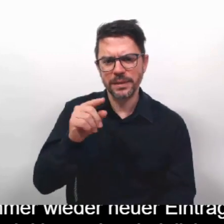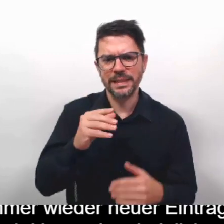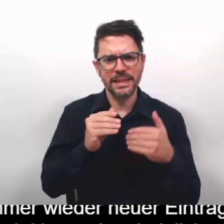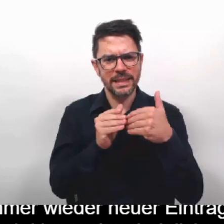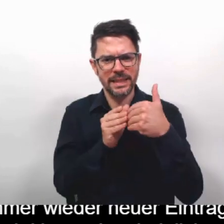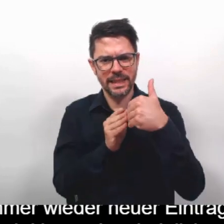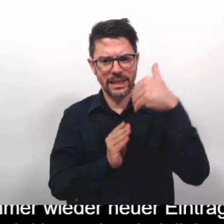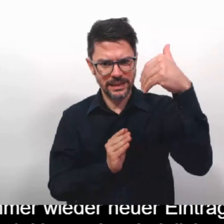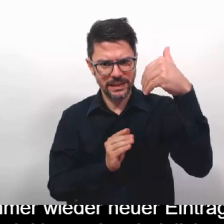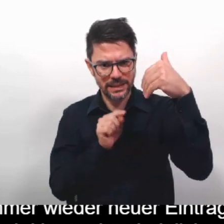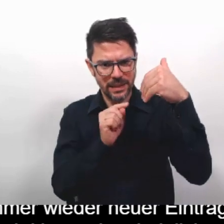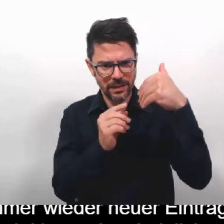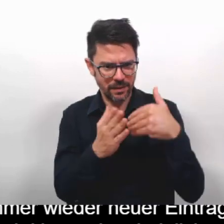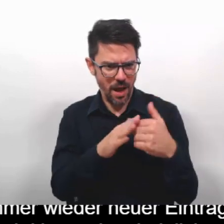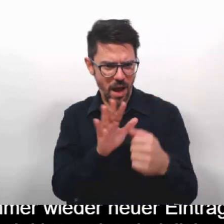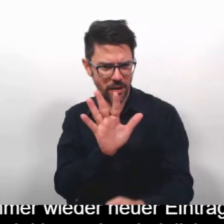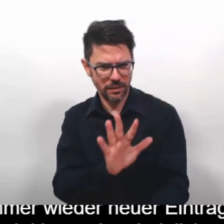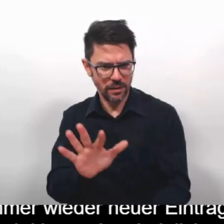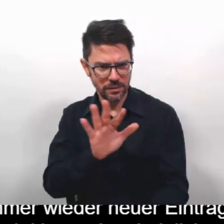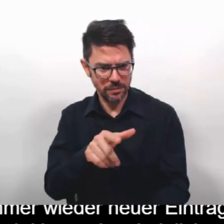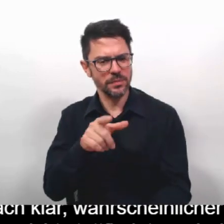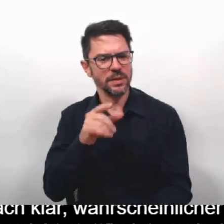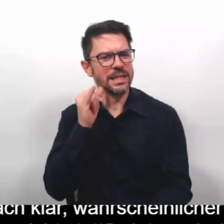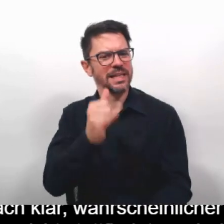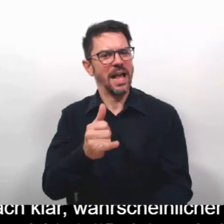Achso, die Kollegin Karniber,